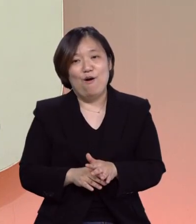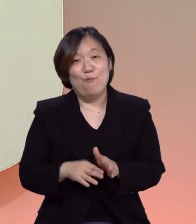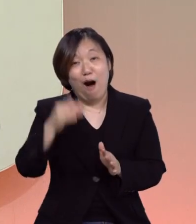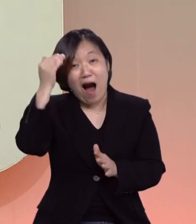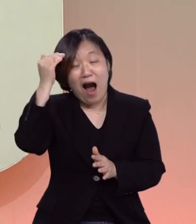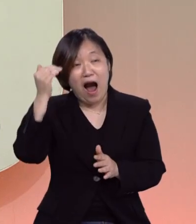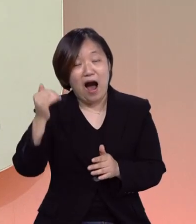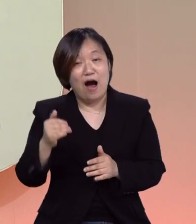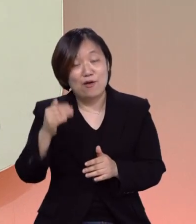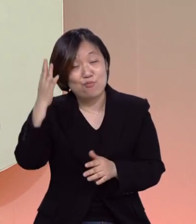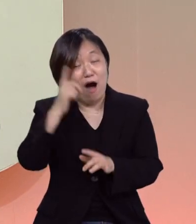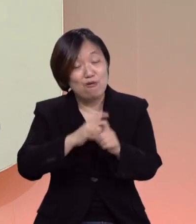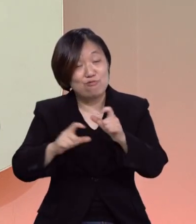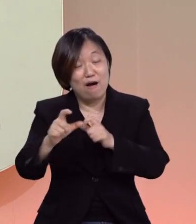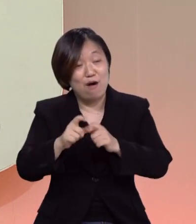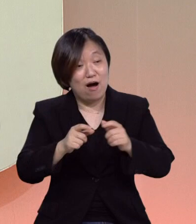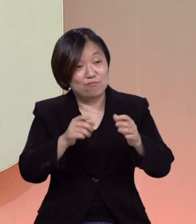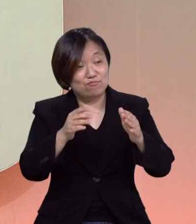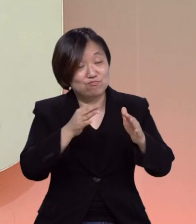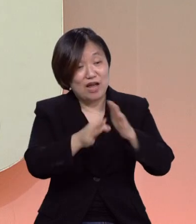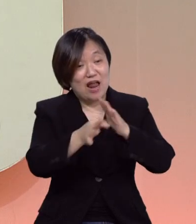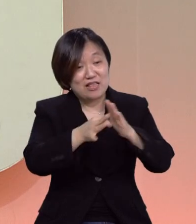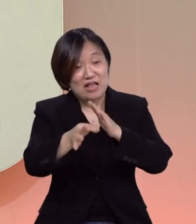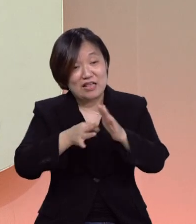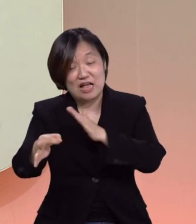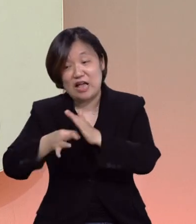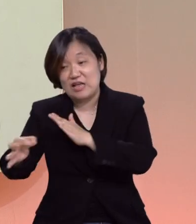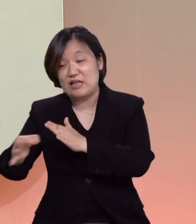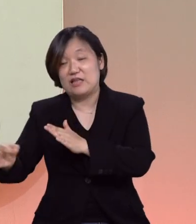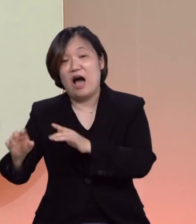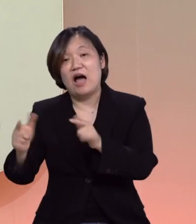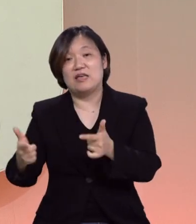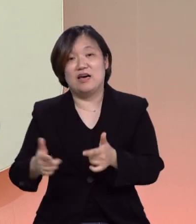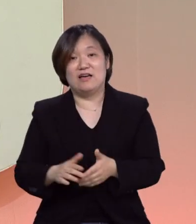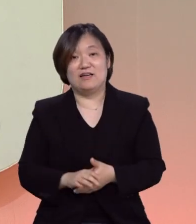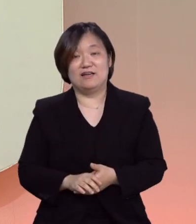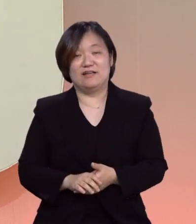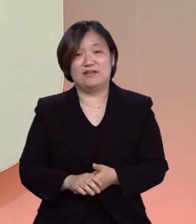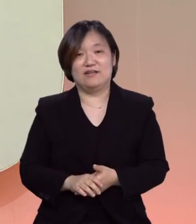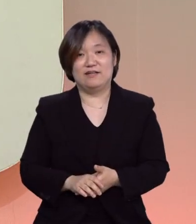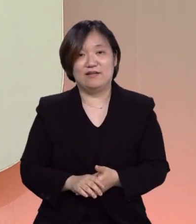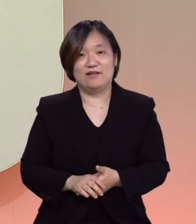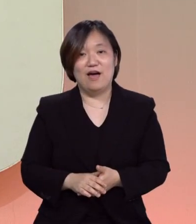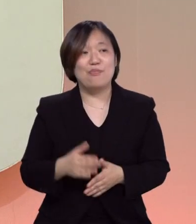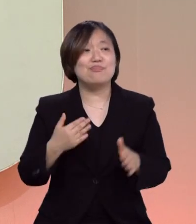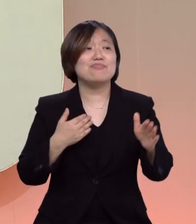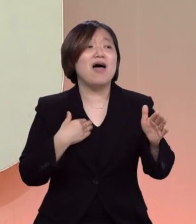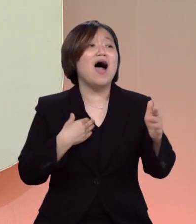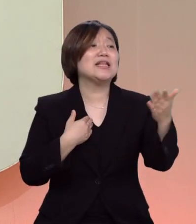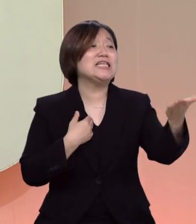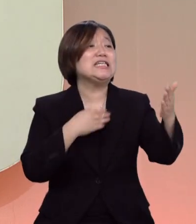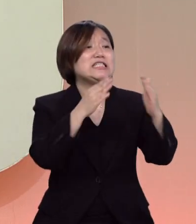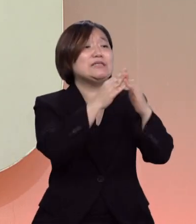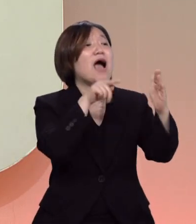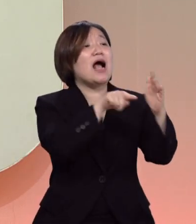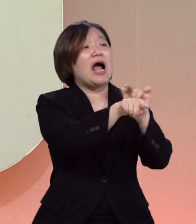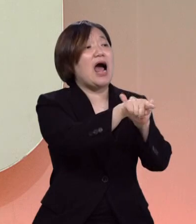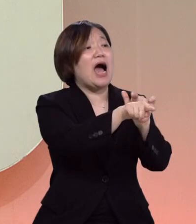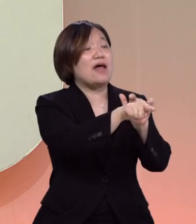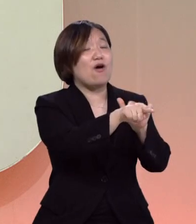더 잘 되겠네요 자기가 신도 집에 가면 그 신도 집이 엄청 잘 된다고